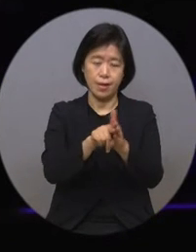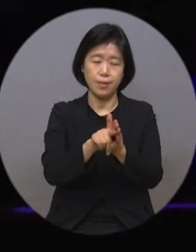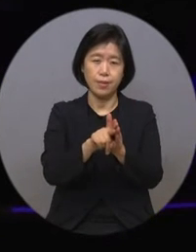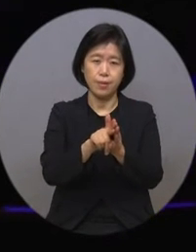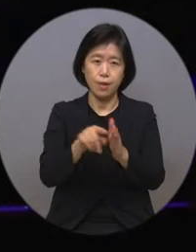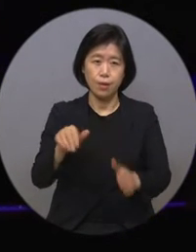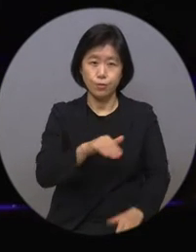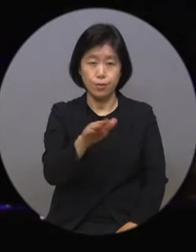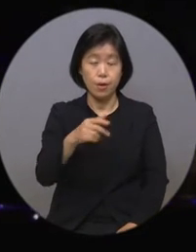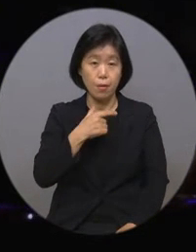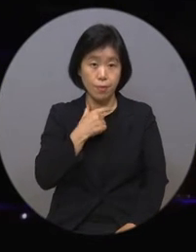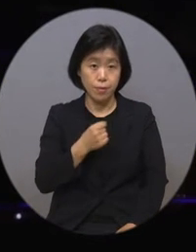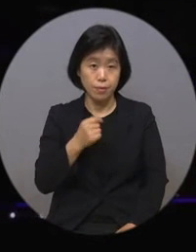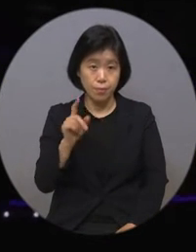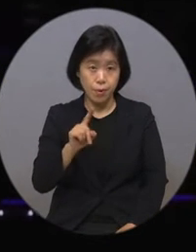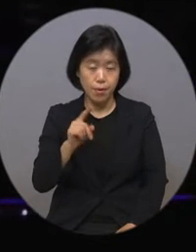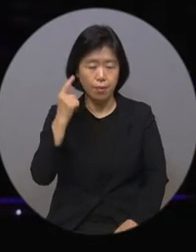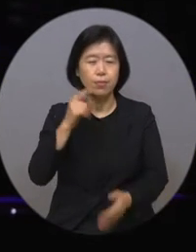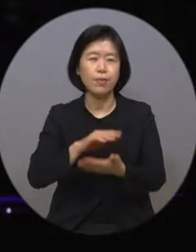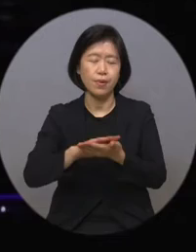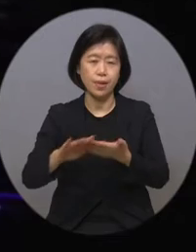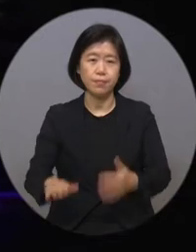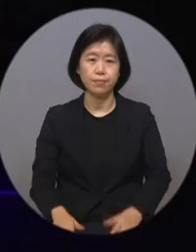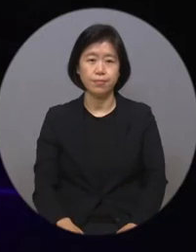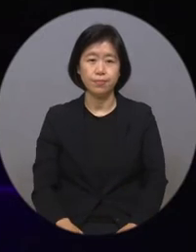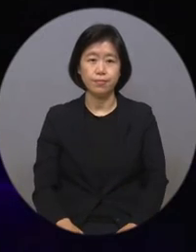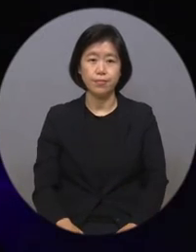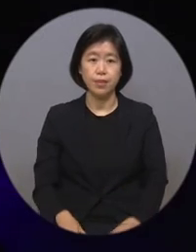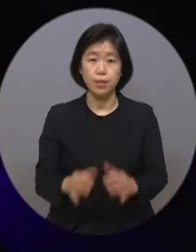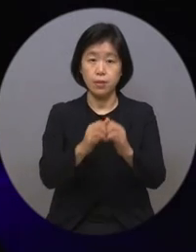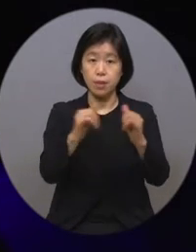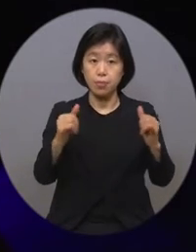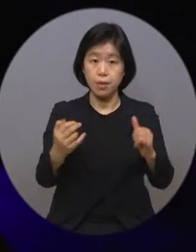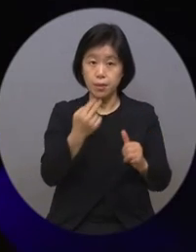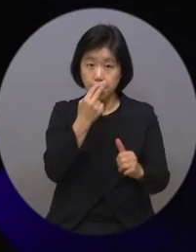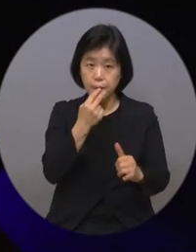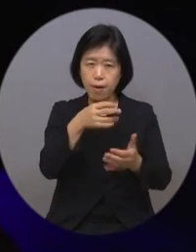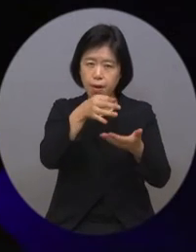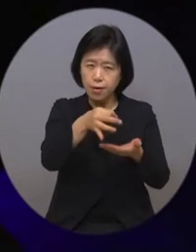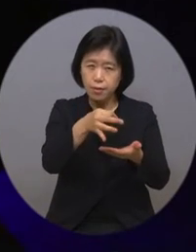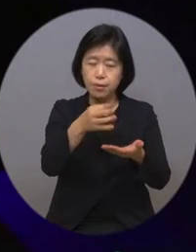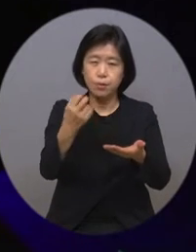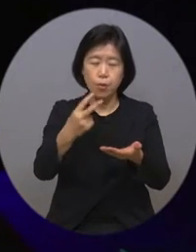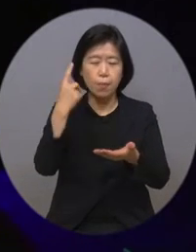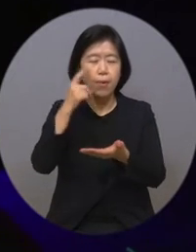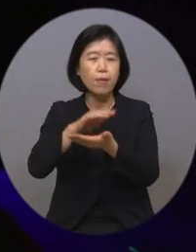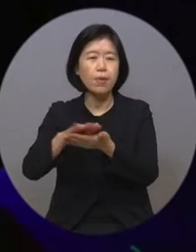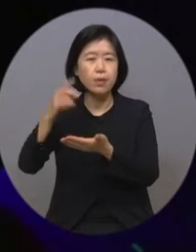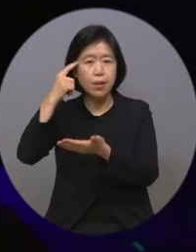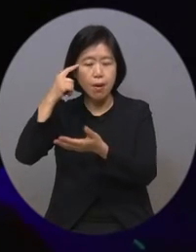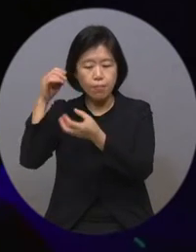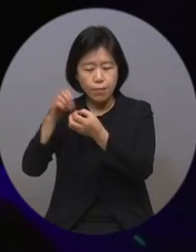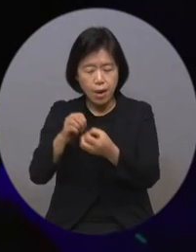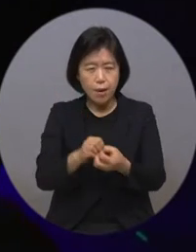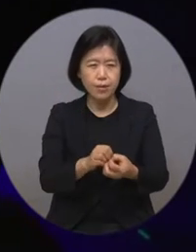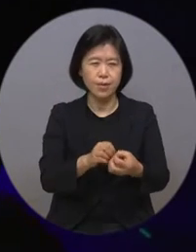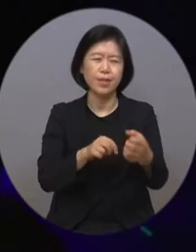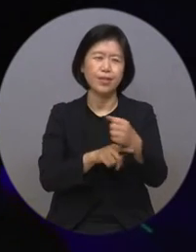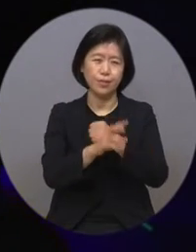바로 평화입니다. 인류의 생명가치와 더불어 평화정신이 지켜지고 계승돼야 하는